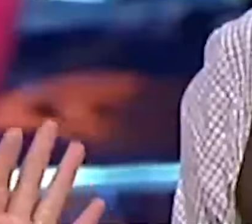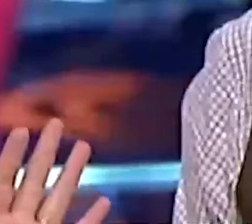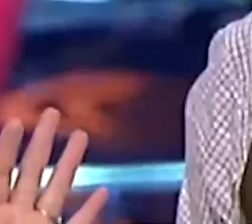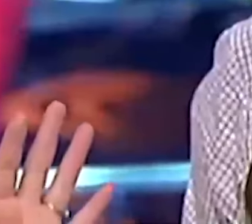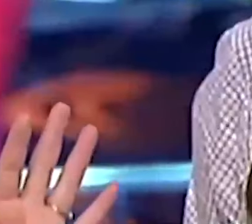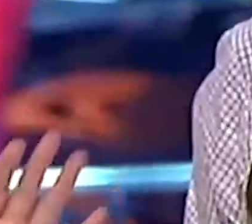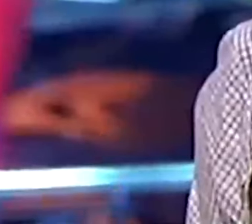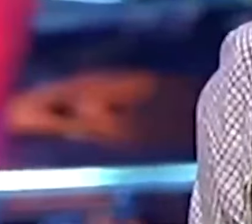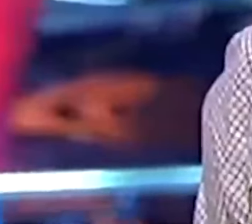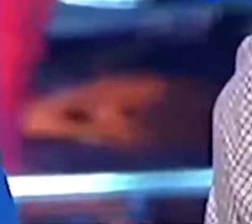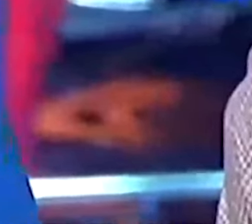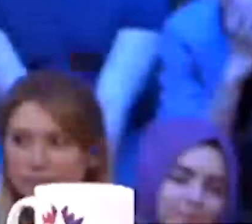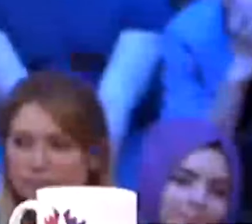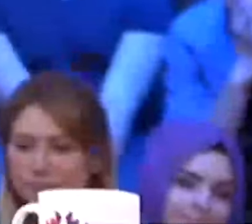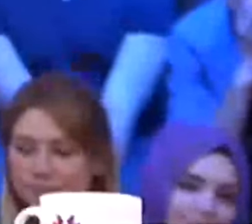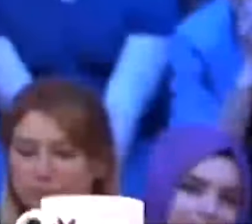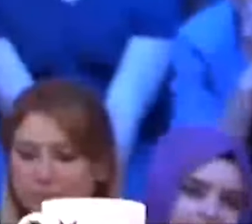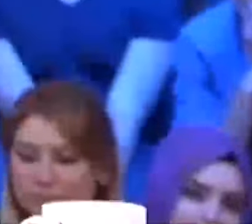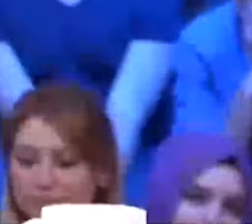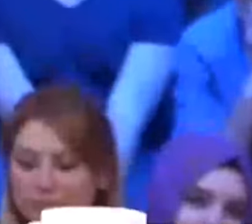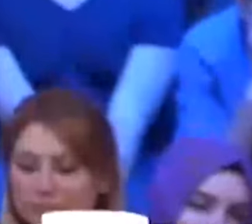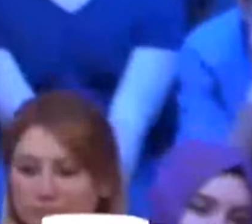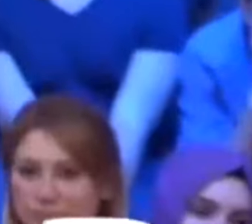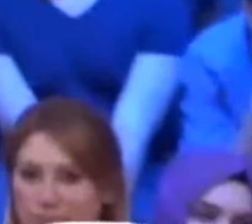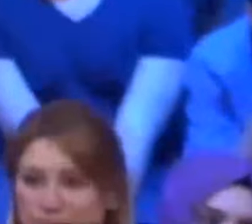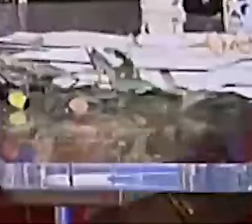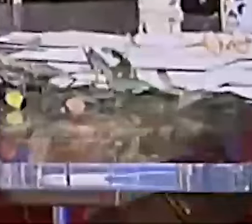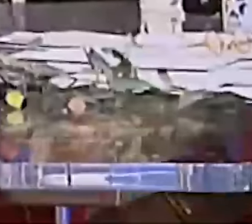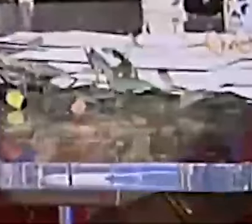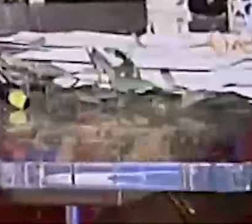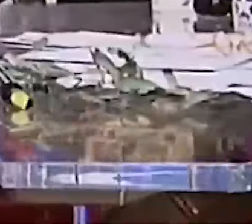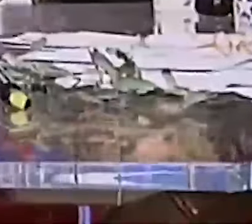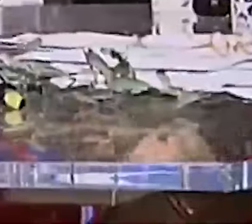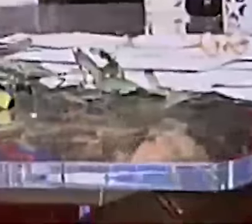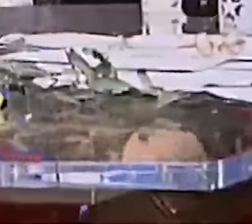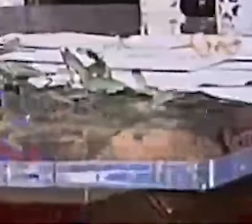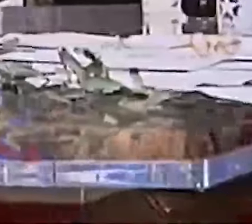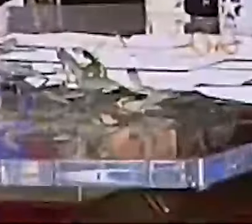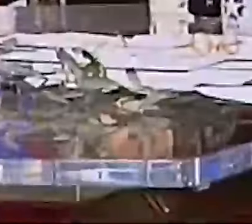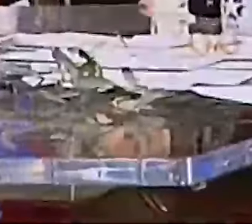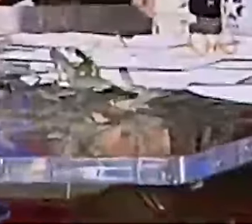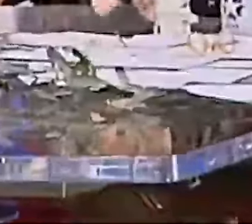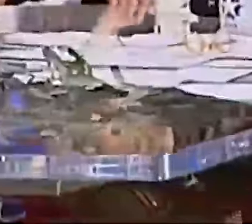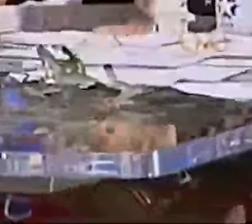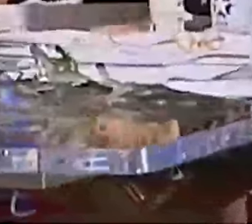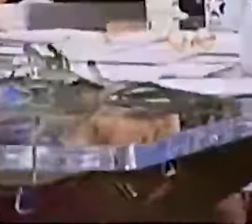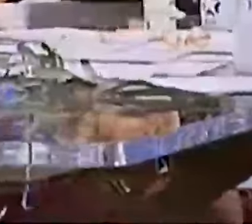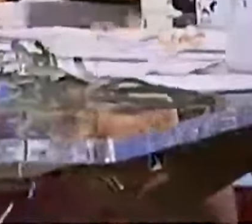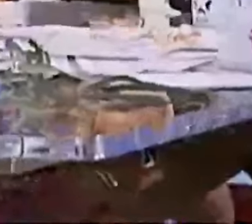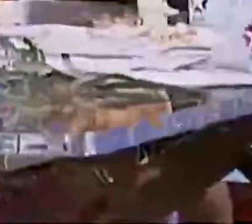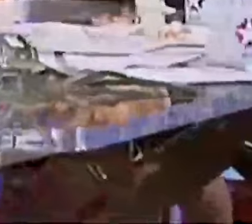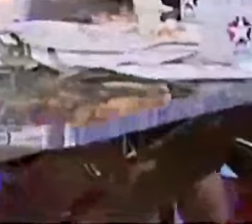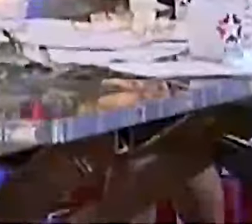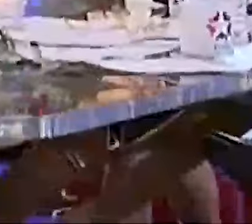şey yoktu. Hayır ne var fazlaydı? Sen ne anladın Sinan? Ay vallahi fazlası var eksiği yoktu yani. Osman Tan sen ne anladın? Aykırı bir karakter mi? Nedir? Hayır